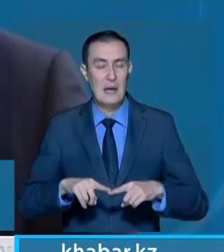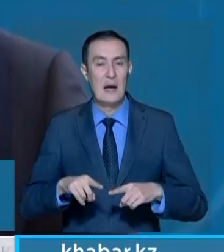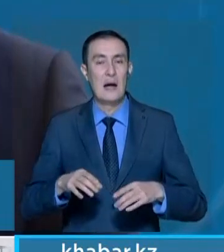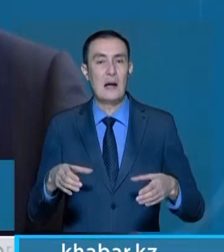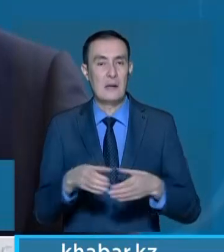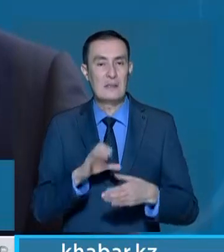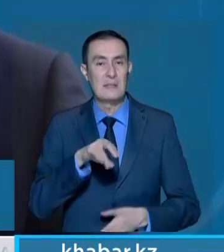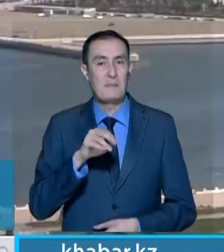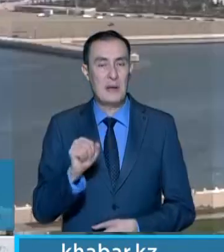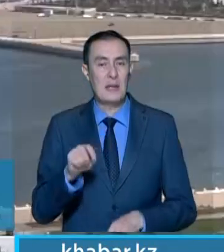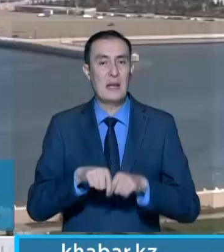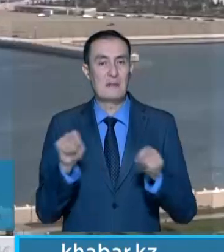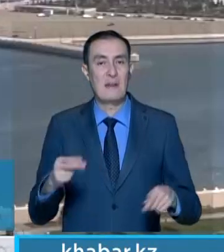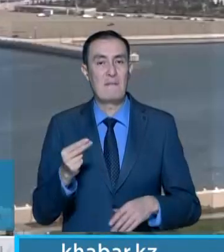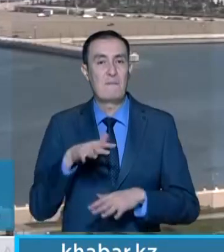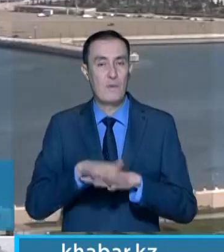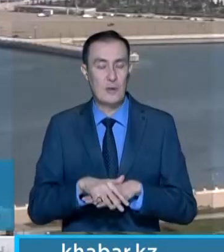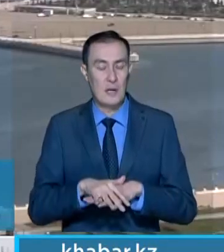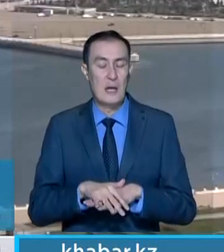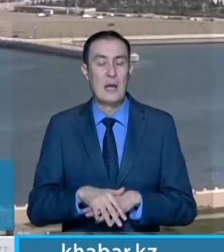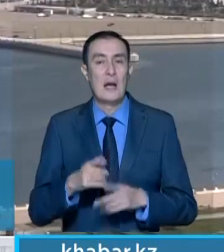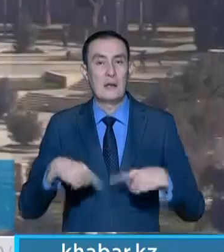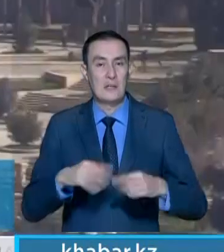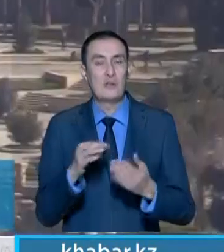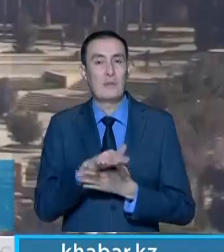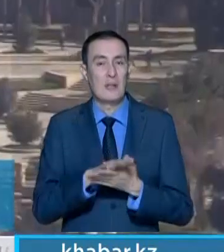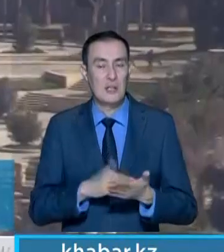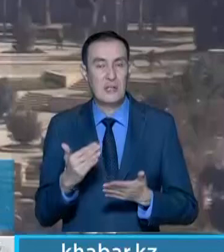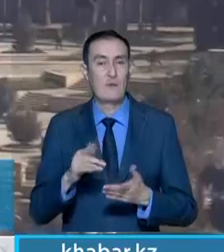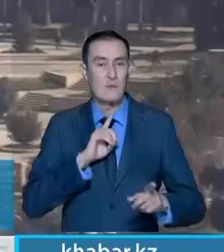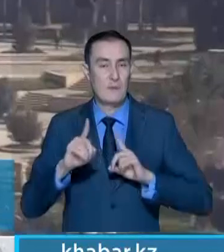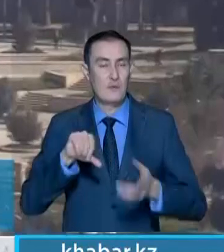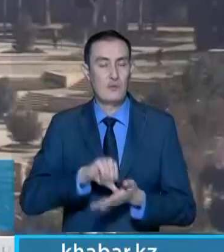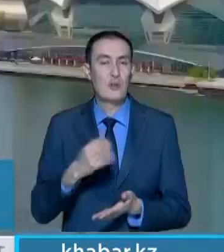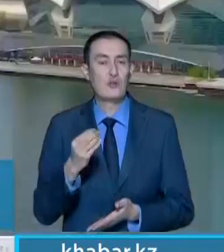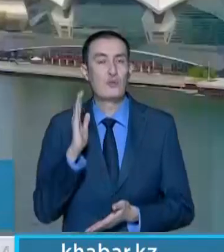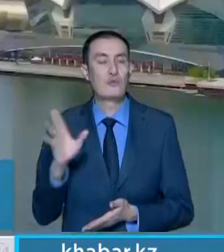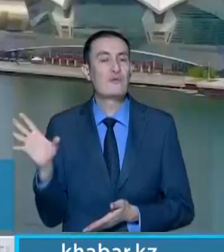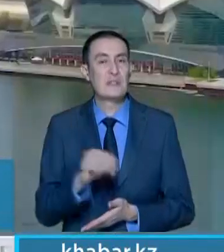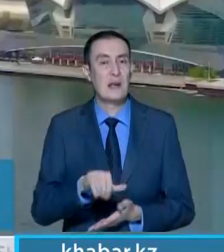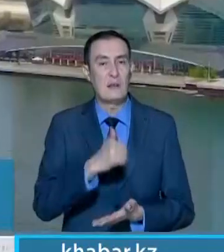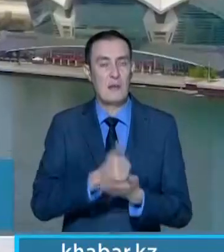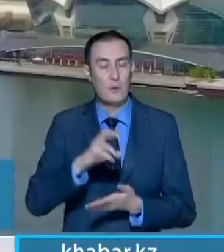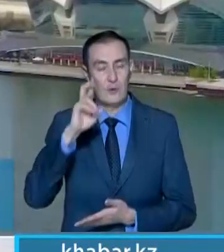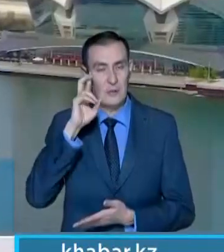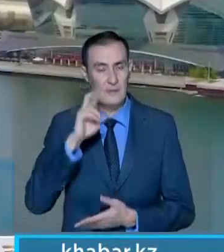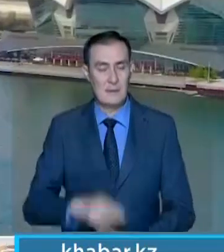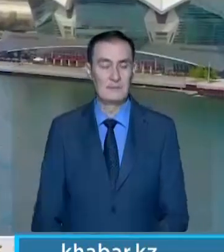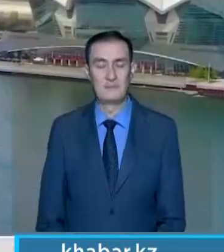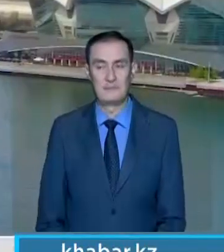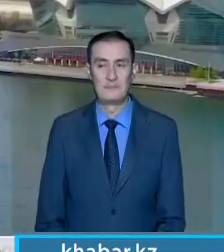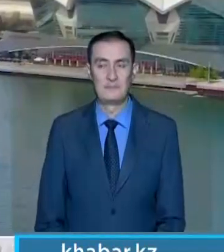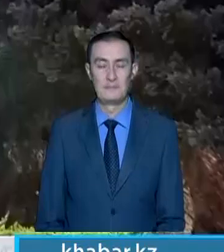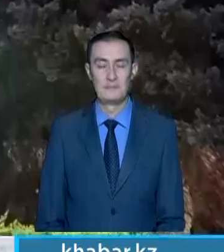и создание фонда. Саммит СПЕКа еще продолжается. На его полях выступят все главы государств. Назым Гульком Испаева,